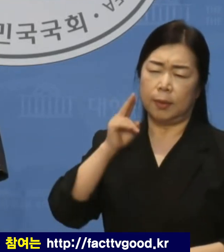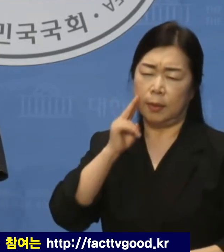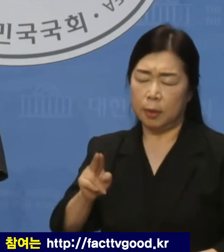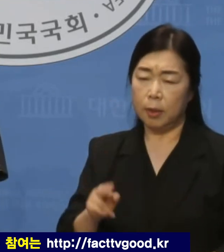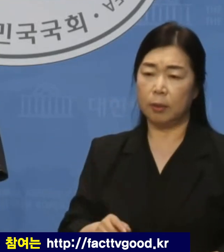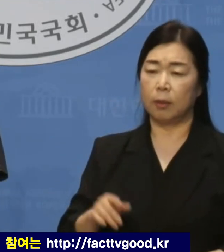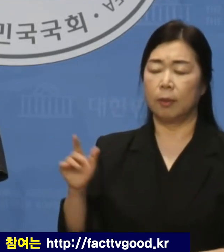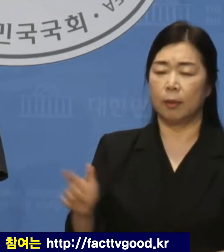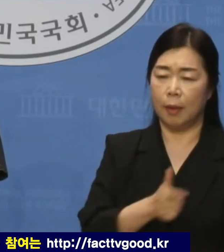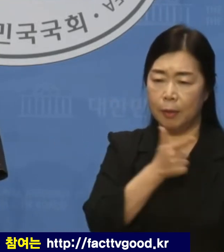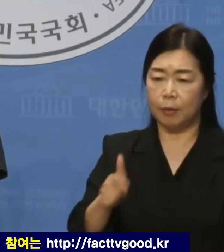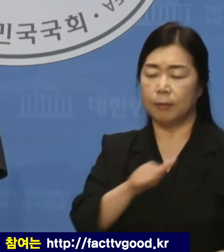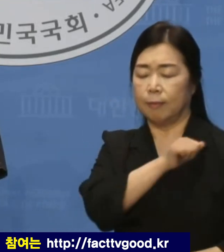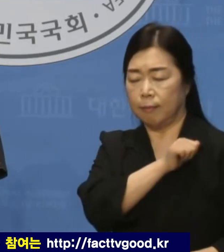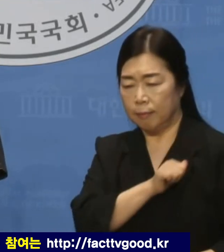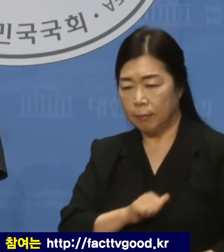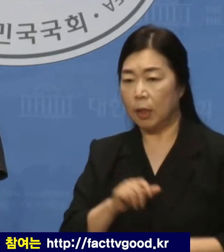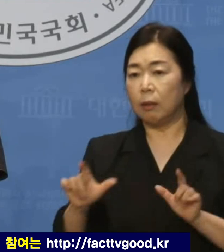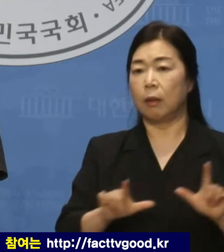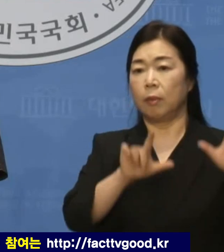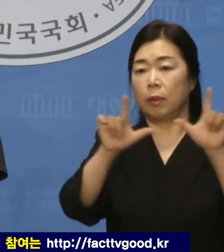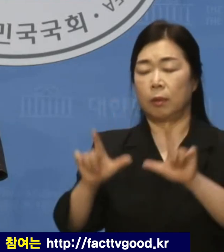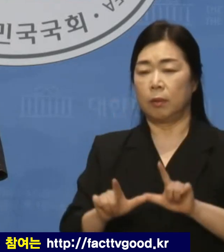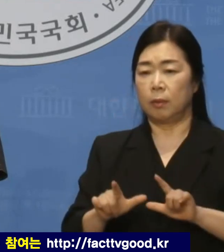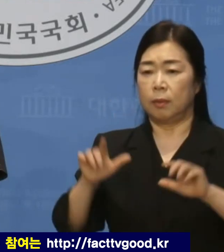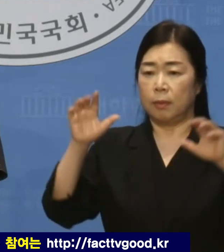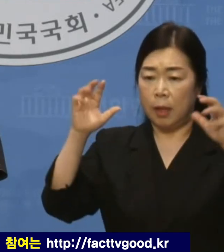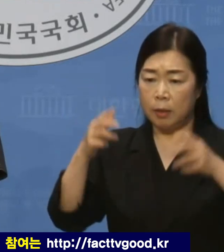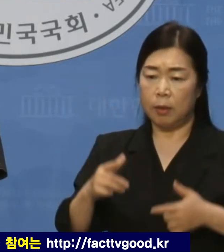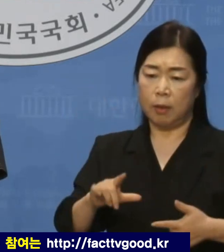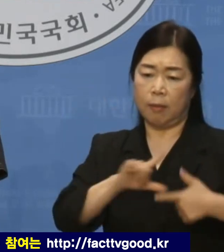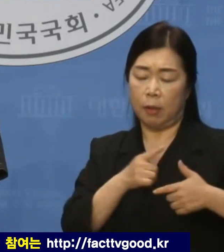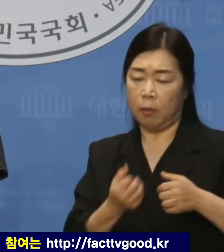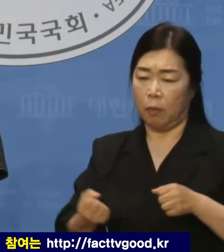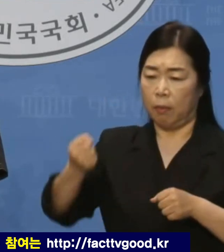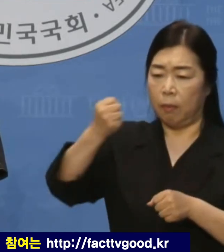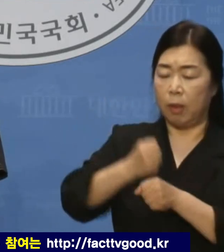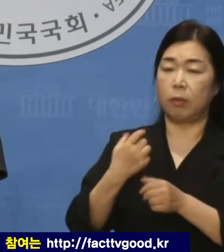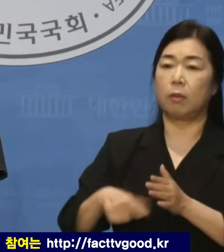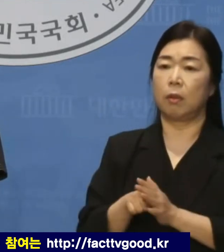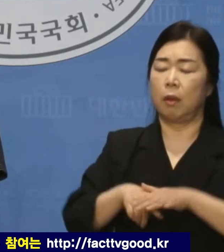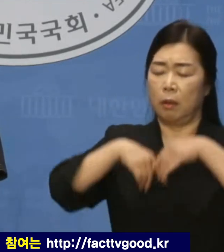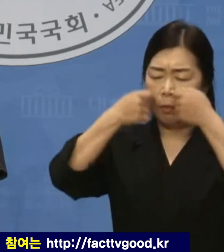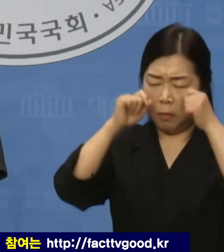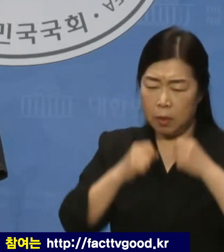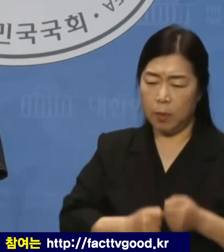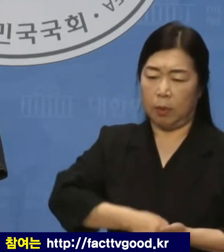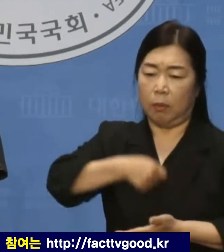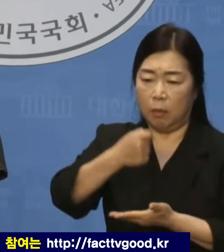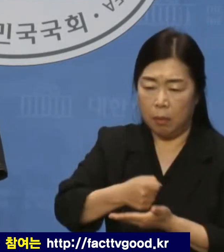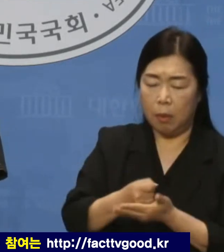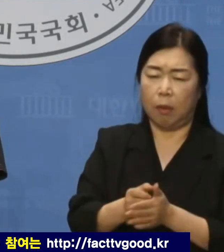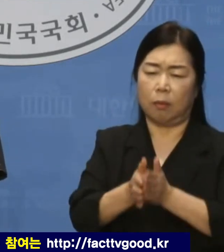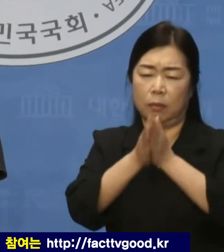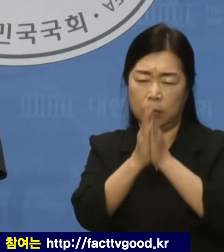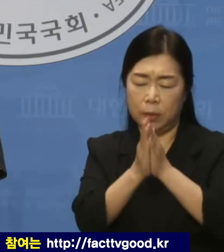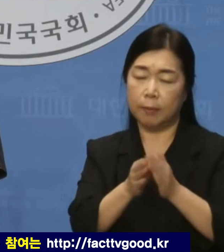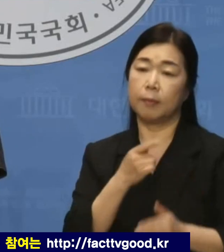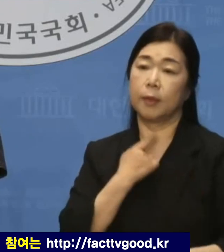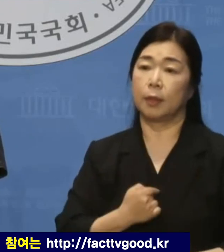참담한 하루하루를 참고 견디며 우리 아이들의 명예 회복을 위해 울며 호소하고